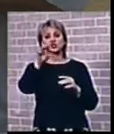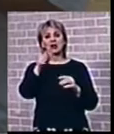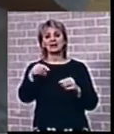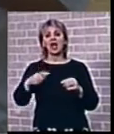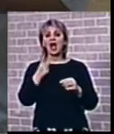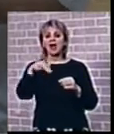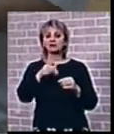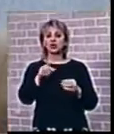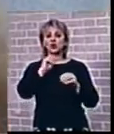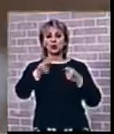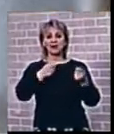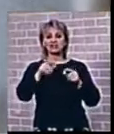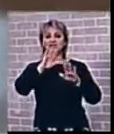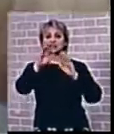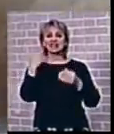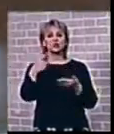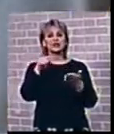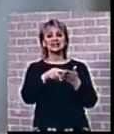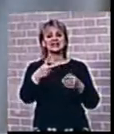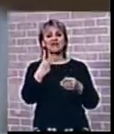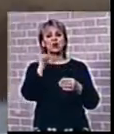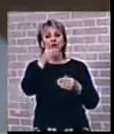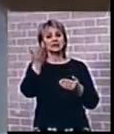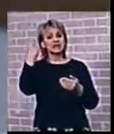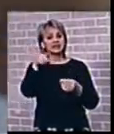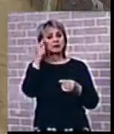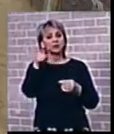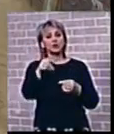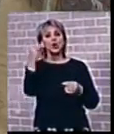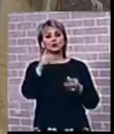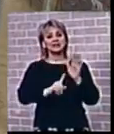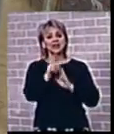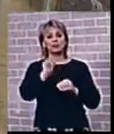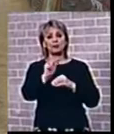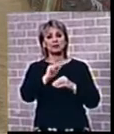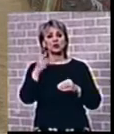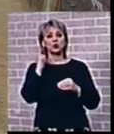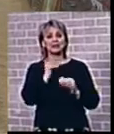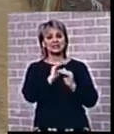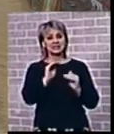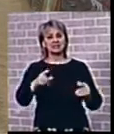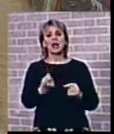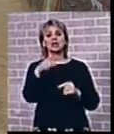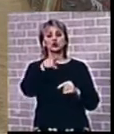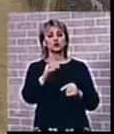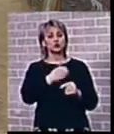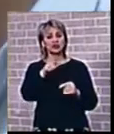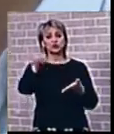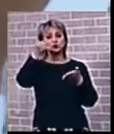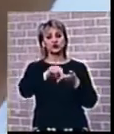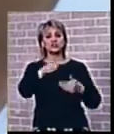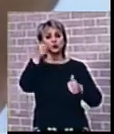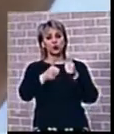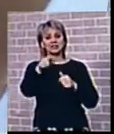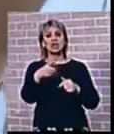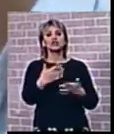и руководитель выставки. Ее идея пришла 2 года назад, когда художник начал преподавать глухим детям. Оказалось, что желающих участвовать в